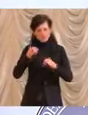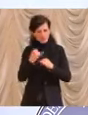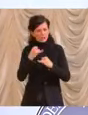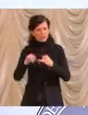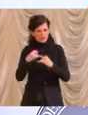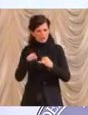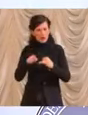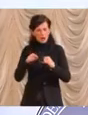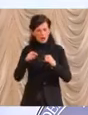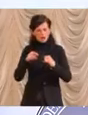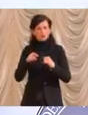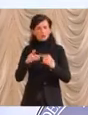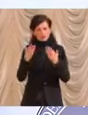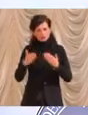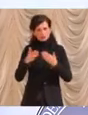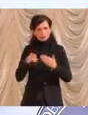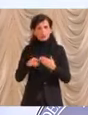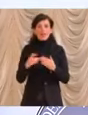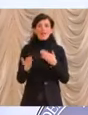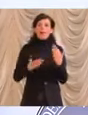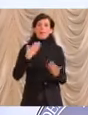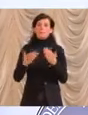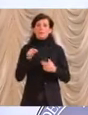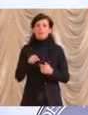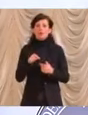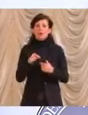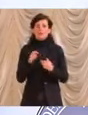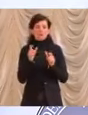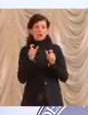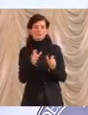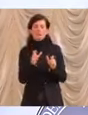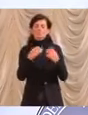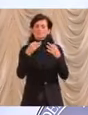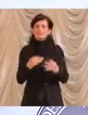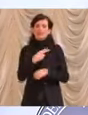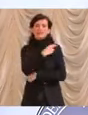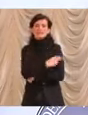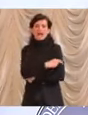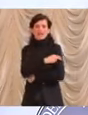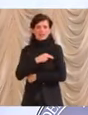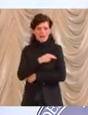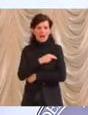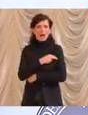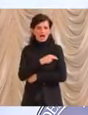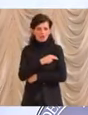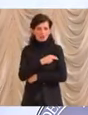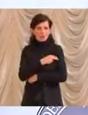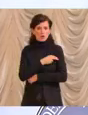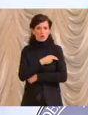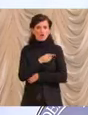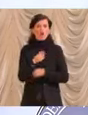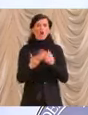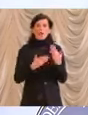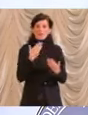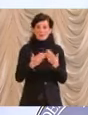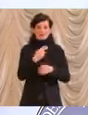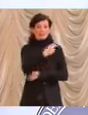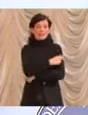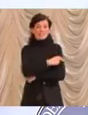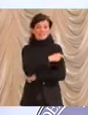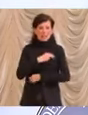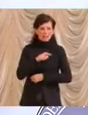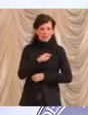abbiamo scoperto, si è manifestata sul piano sanitario un attimo dopo, ma un attimo solo dopo è tramutata in